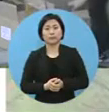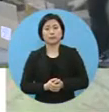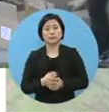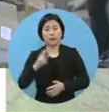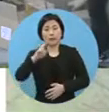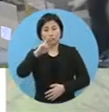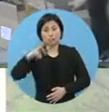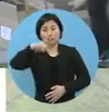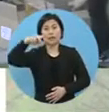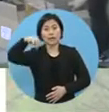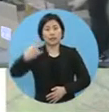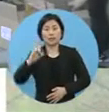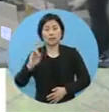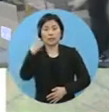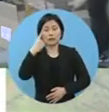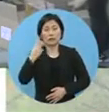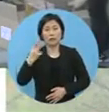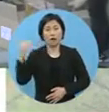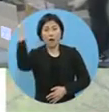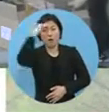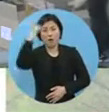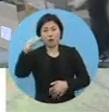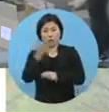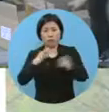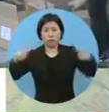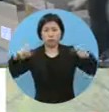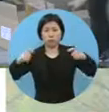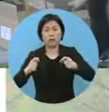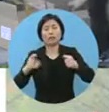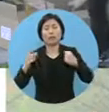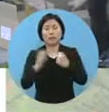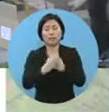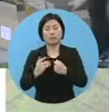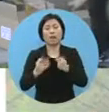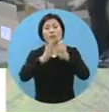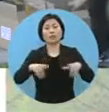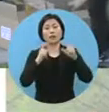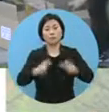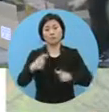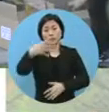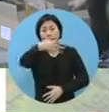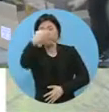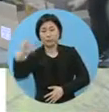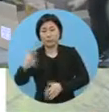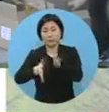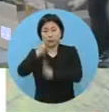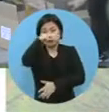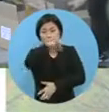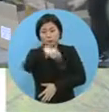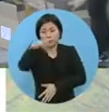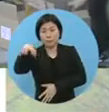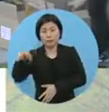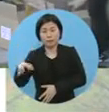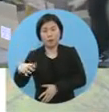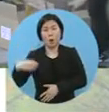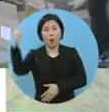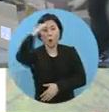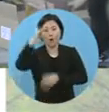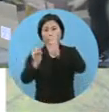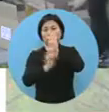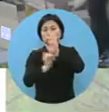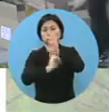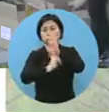사드 여파로 위축된 관광 경기를 살리기 위해 전라남도가 나주 혁신도시 등 주요 도시를 돌며 관광 세일즈 활동을